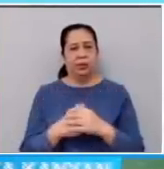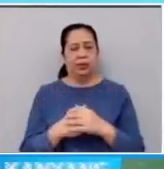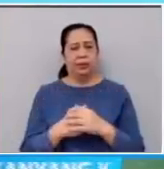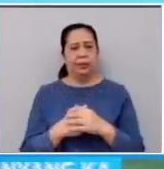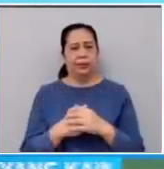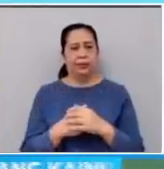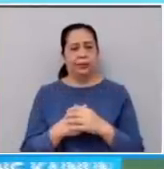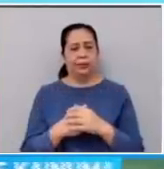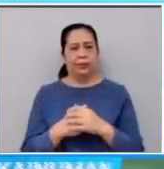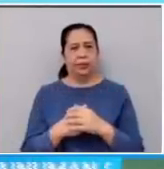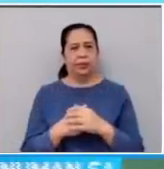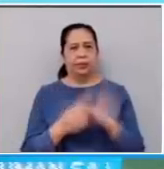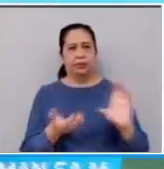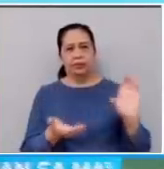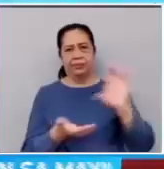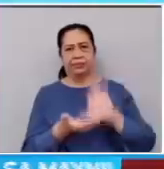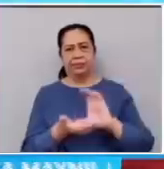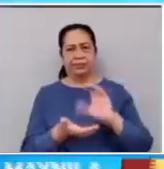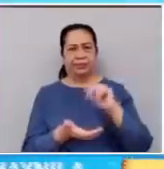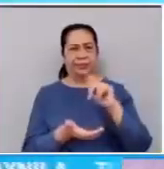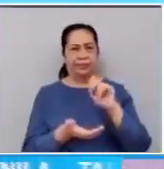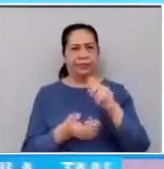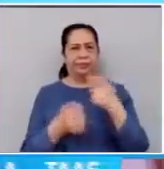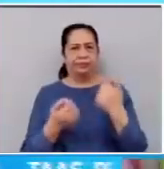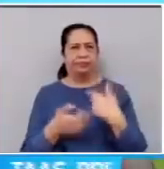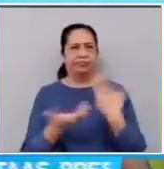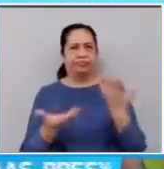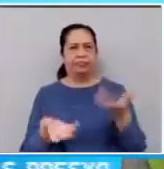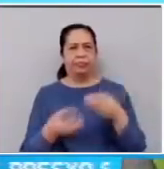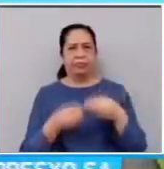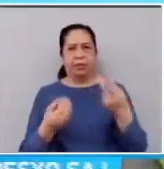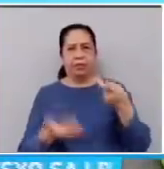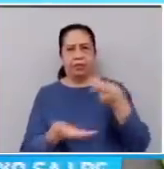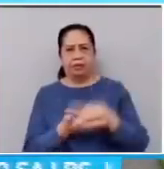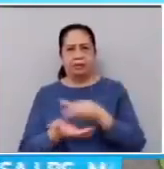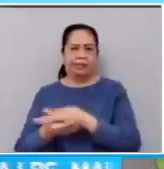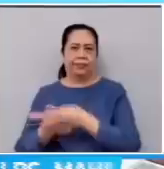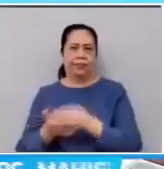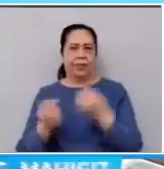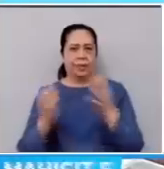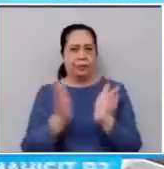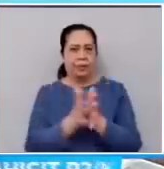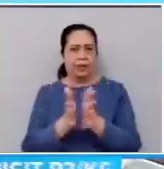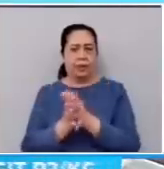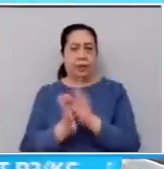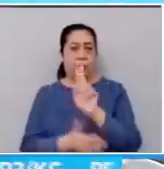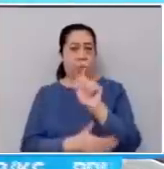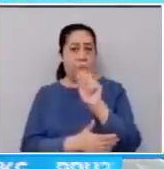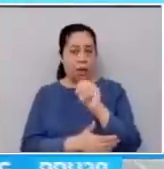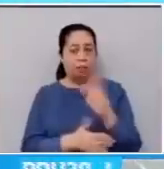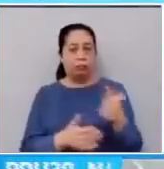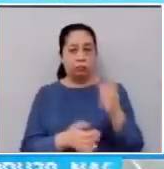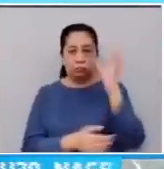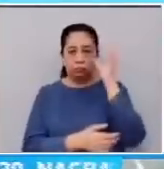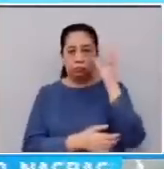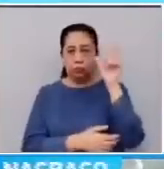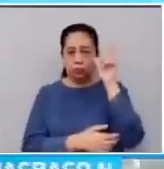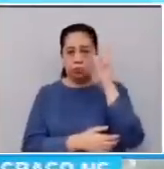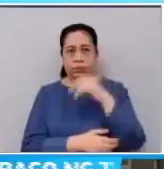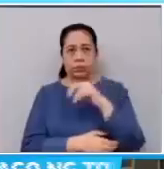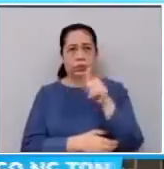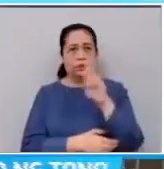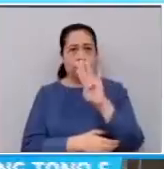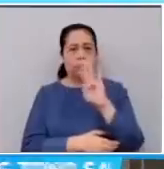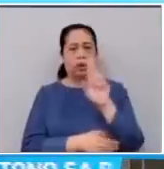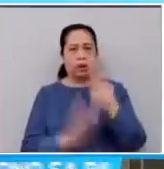Una, nag-ano lang. Naglalabas lang. Sa dami naman ng ulam na itinitinda ng karinderya nila Christopher Luna, 24 oras din silang